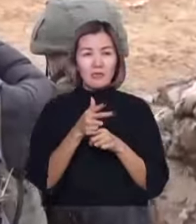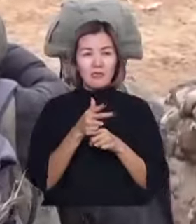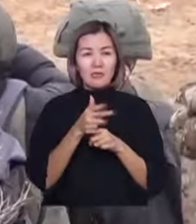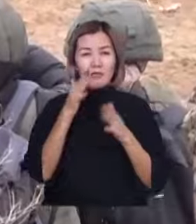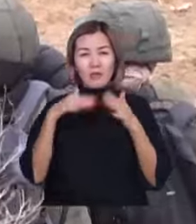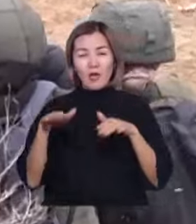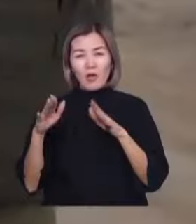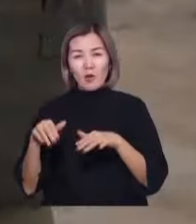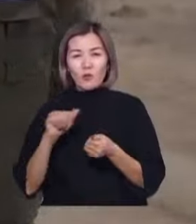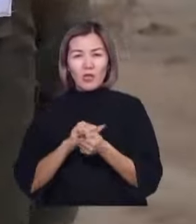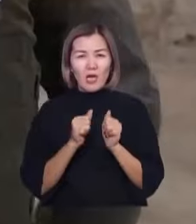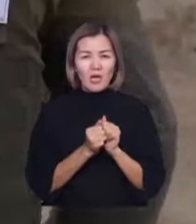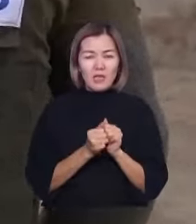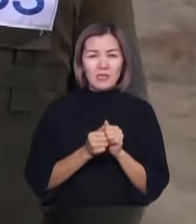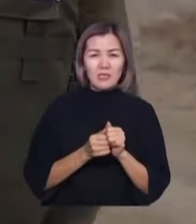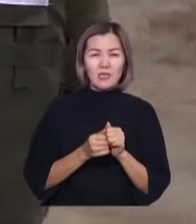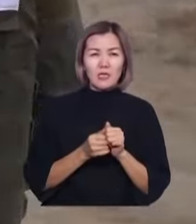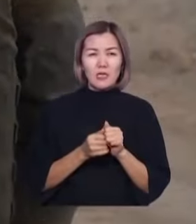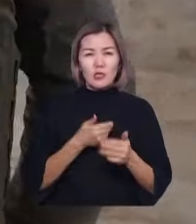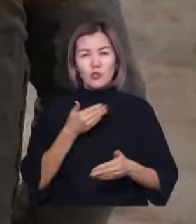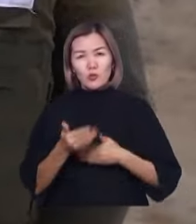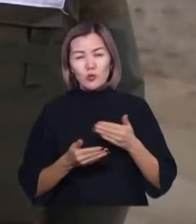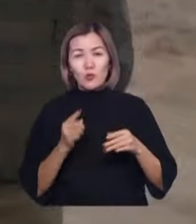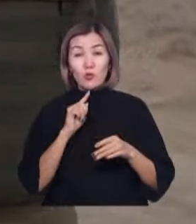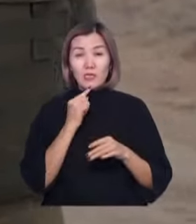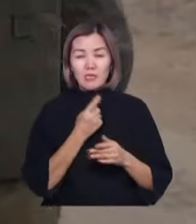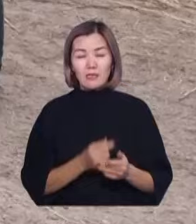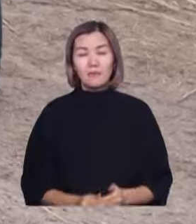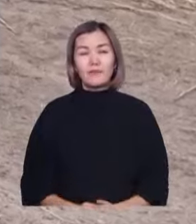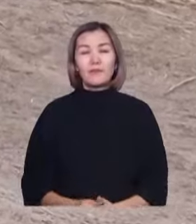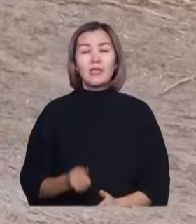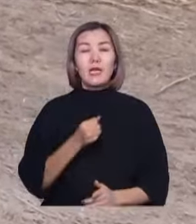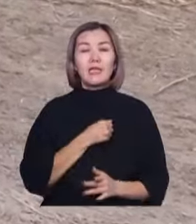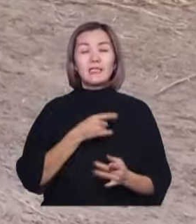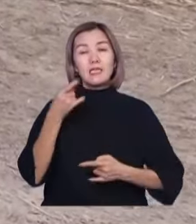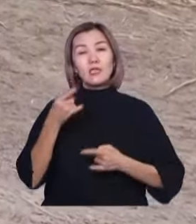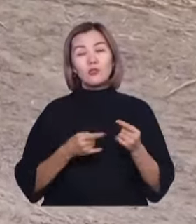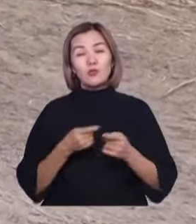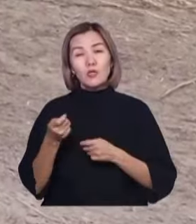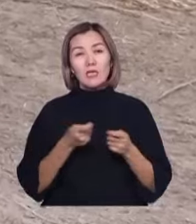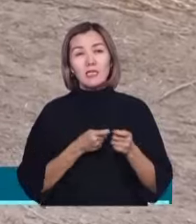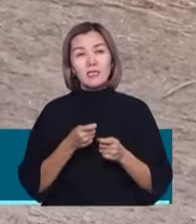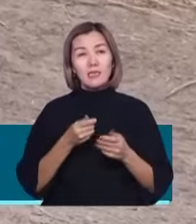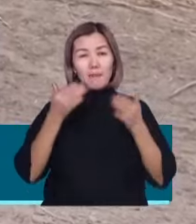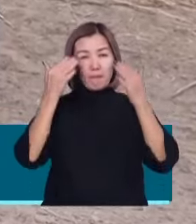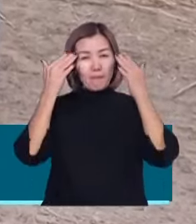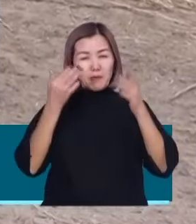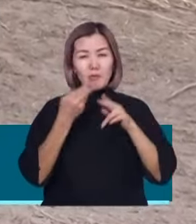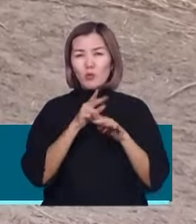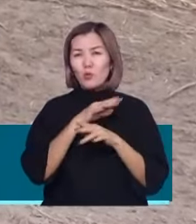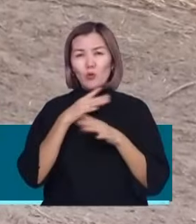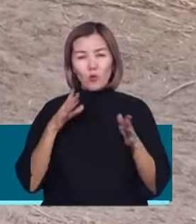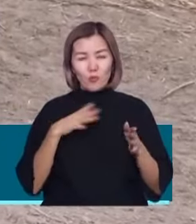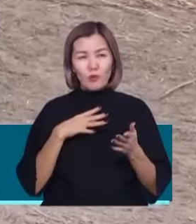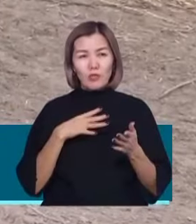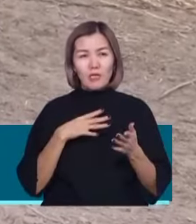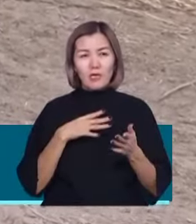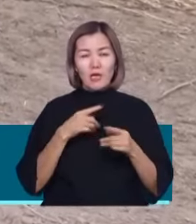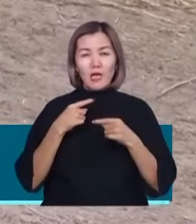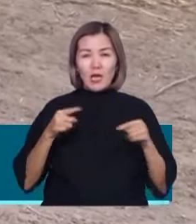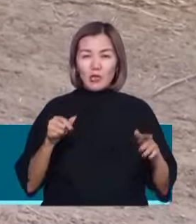тасты жерлермен жүру оңай емес физикалық тұрғыда. Әскери журналистикада білгенімізден білмейтініміз көп екенін түсіндік.